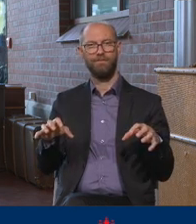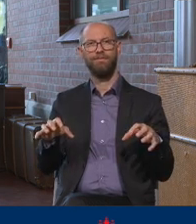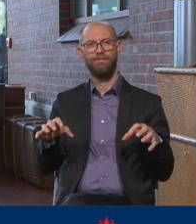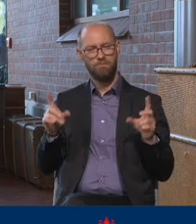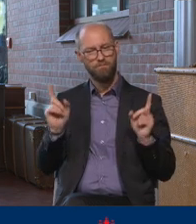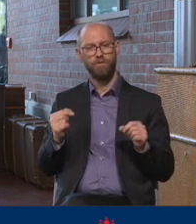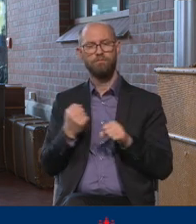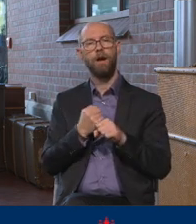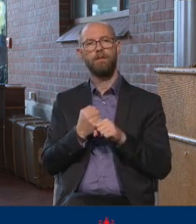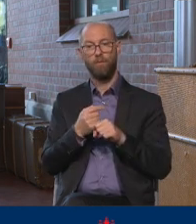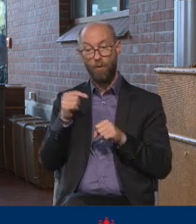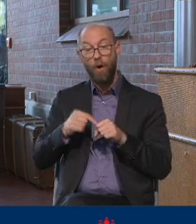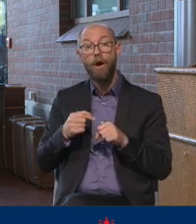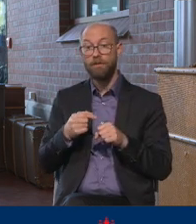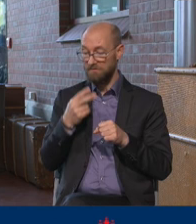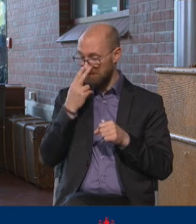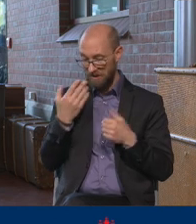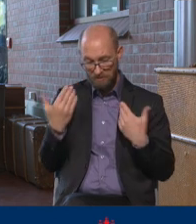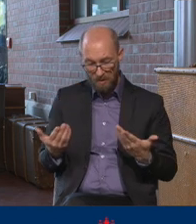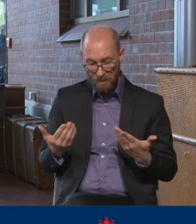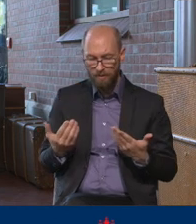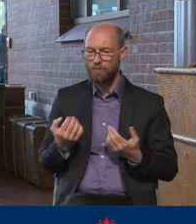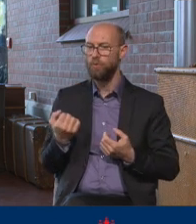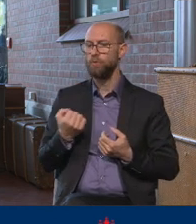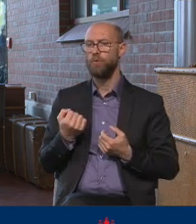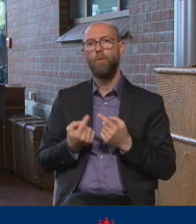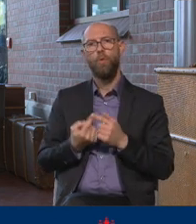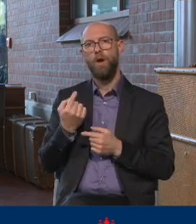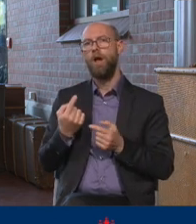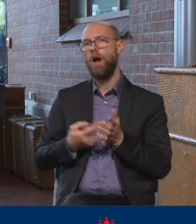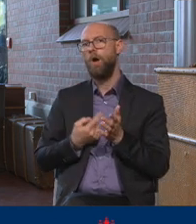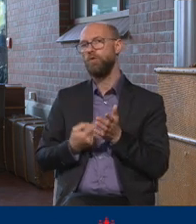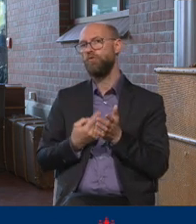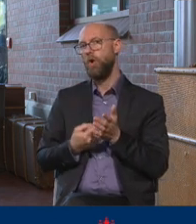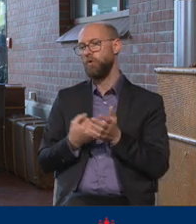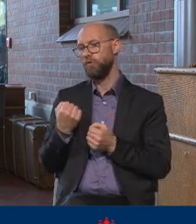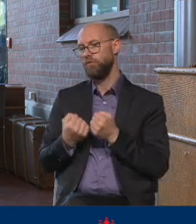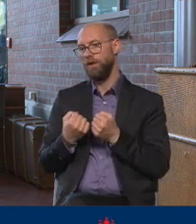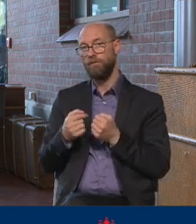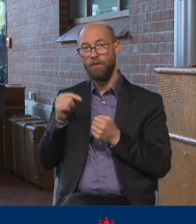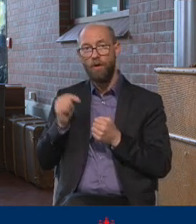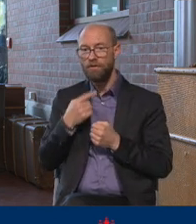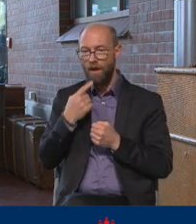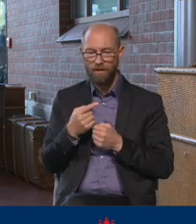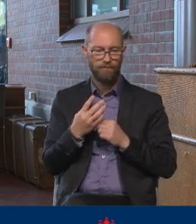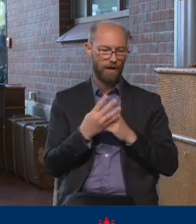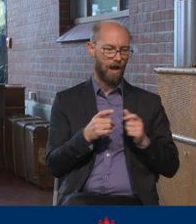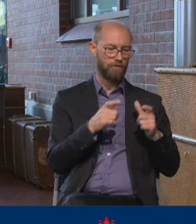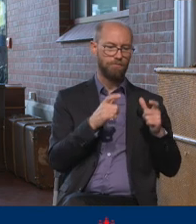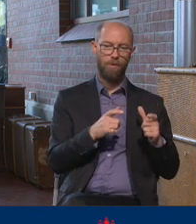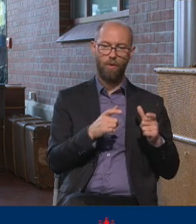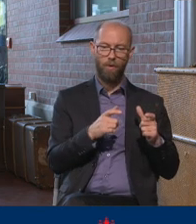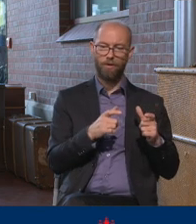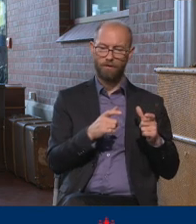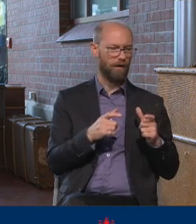aber wenn wir heute nicht über den grasbrook sprechen primär dann hat das nichts damit zu tun dass für den grasbrook vergessen